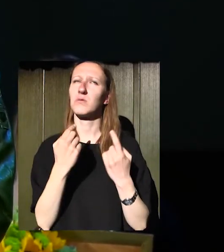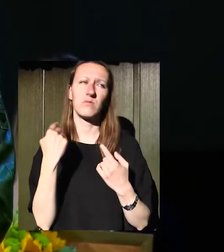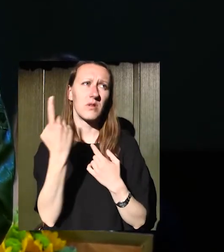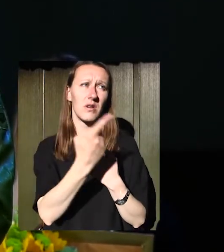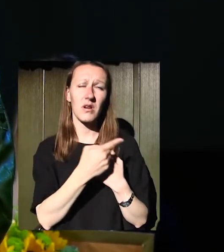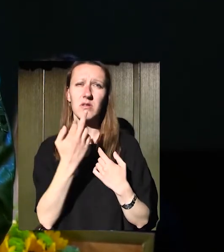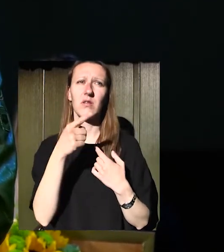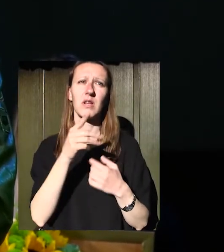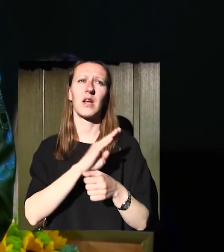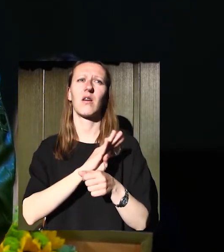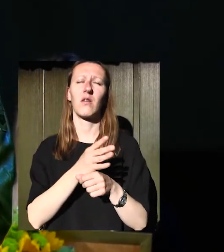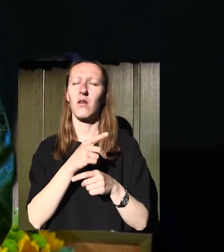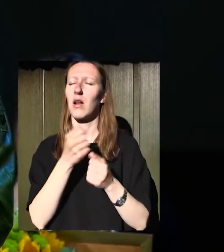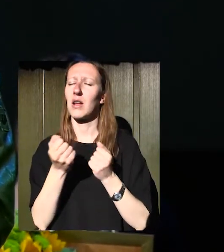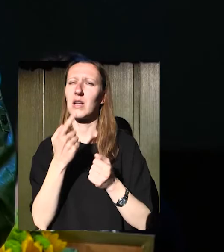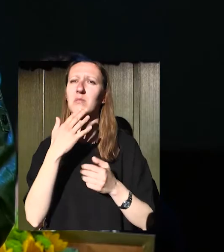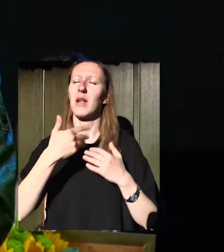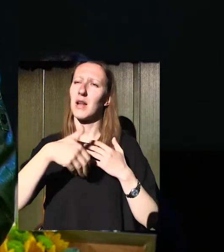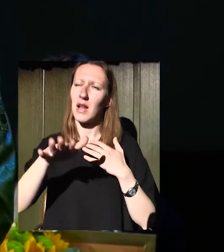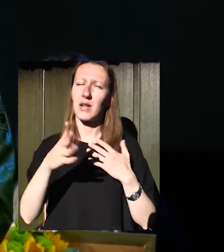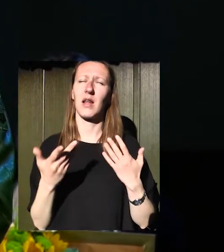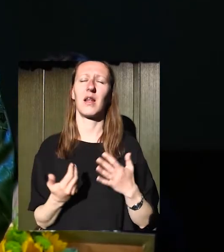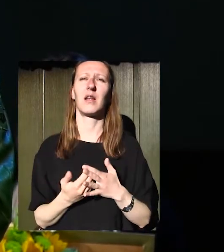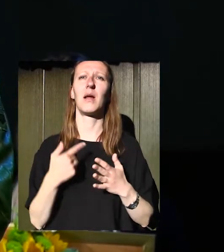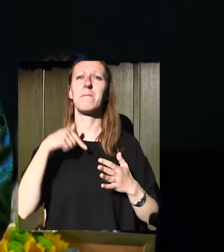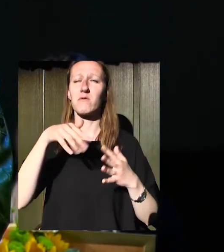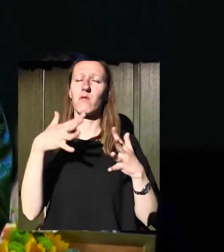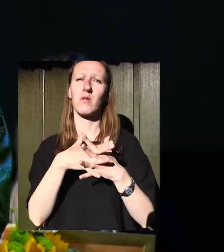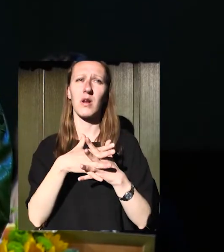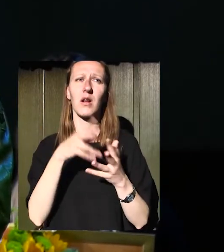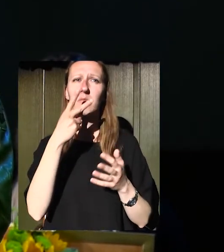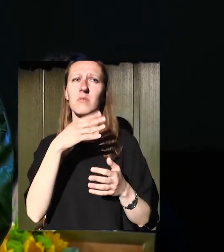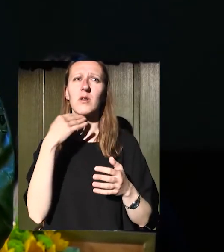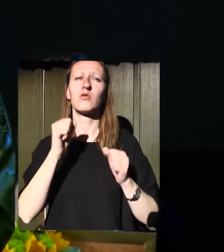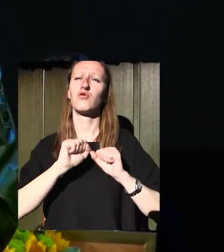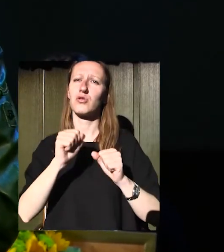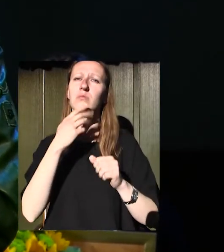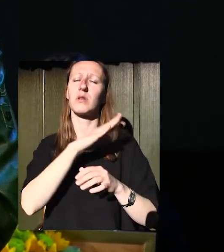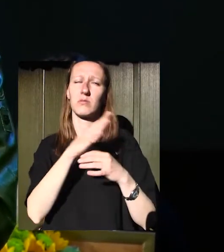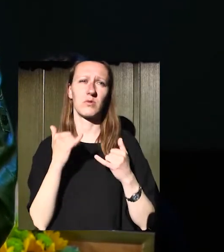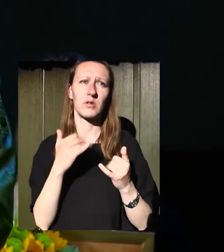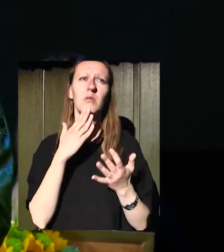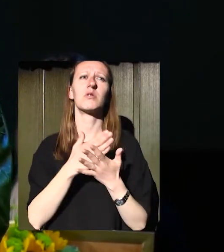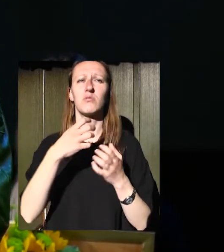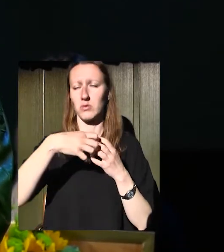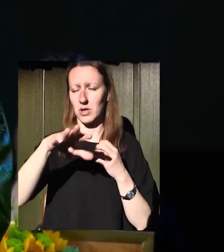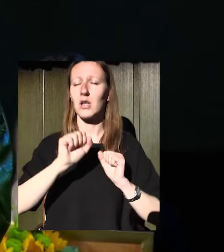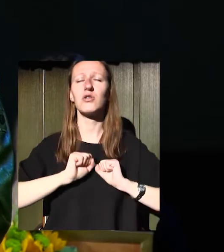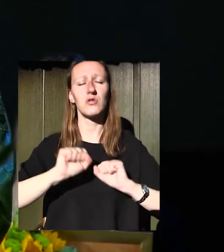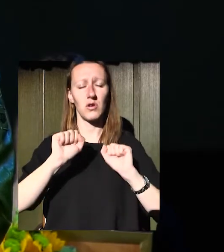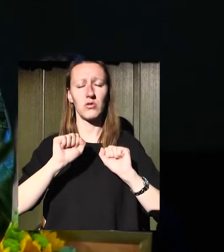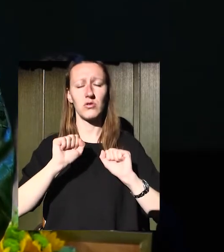se događaju oko nas od te pandemije pa nadalje, mi smo u ovome gradu bili dosta zaštićeni, barem do sada, a bit ćemo i